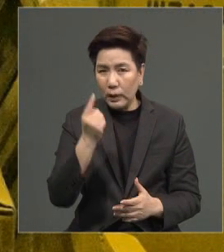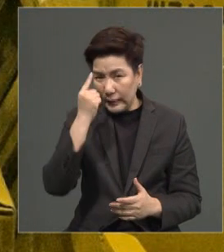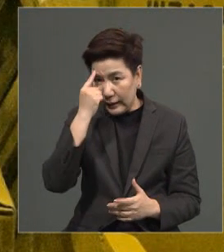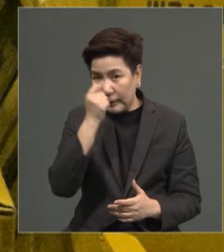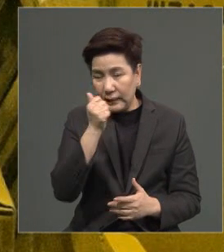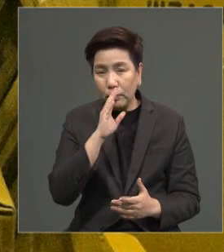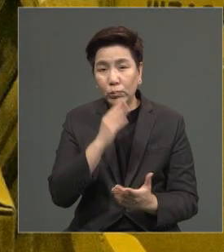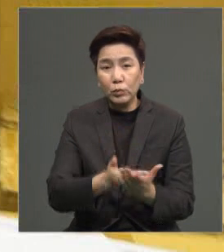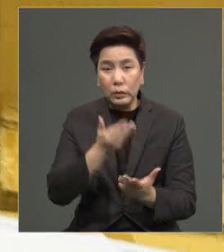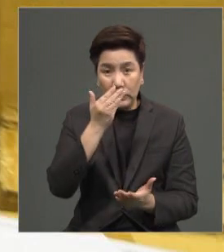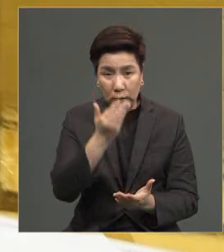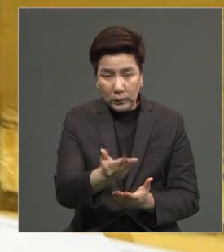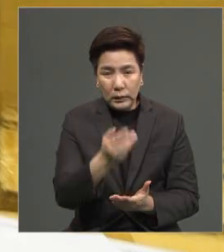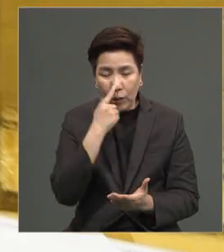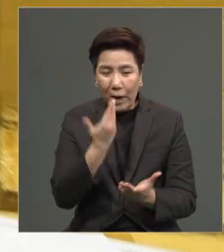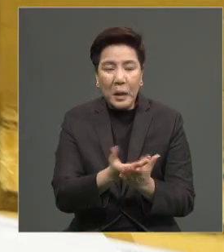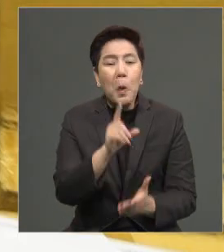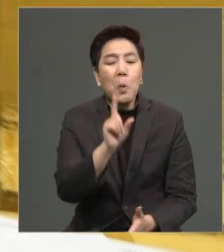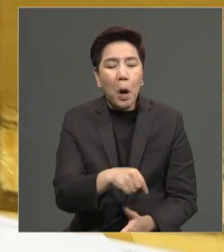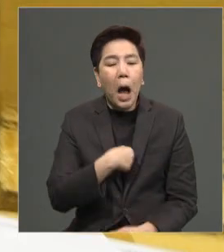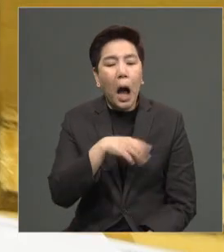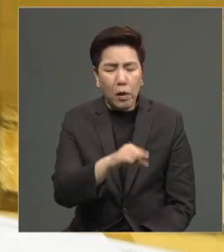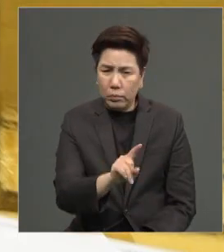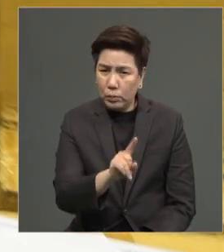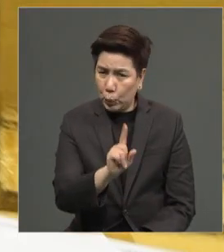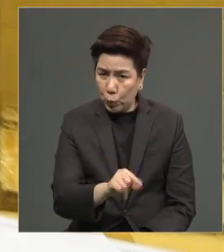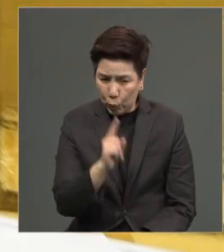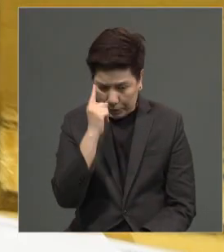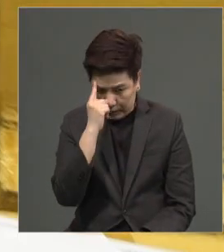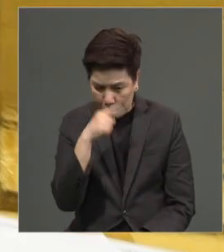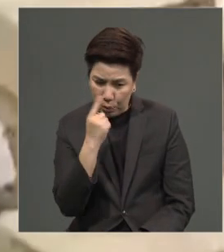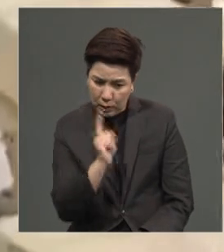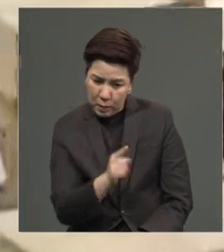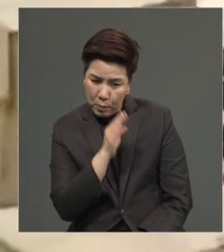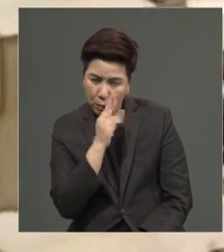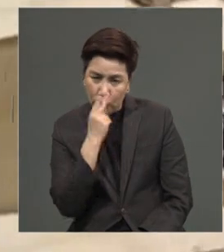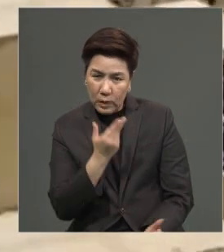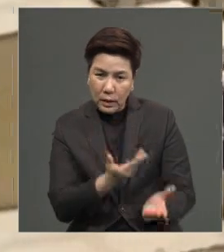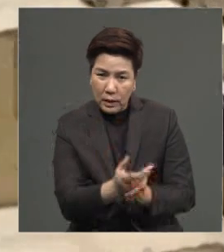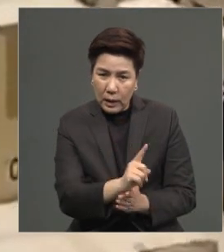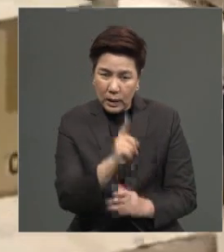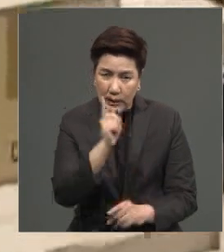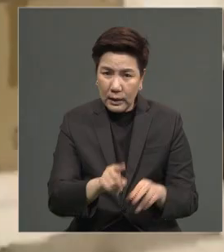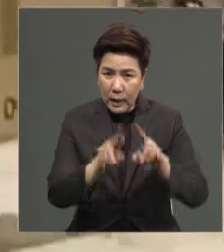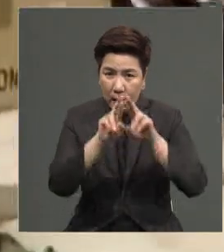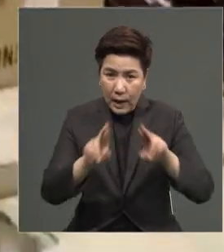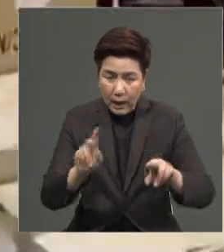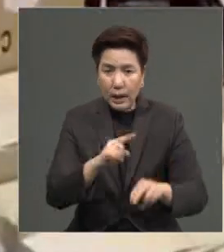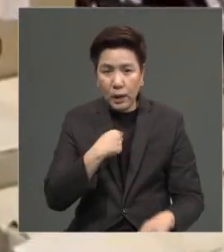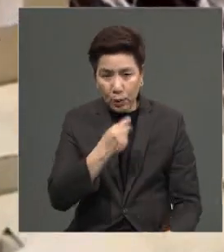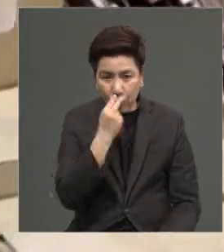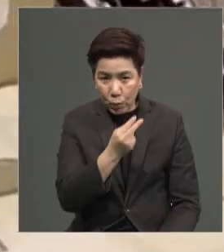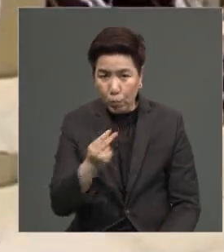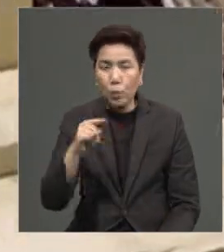ดีๆเวลาจะซื้อบางทีของถูกเนี่ยเราก็ต้องเอ๊ะไว้ก่อนเหมือนกันนะอนะเข้าไปดูนะครับว่าเอ๊ะซื้อจากแหล่งไหนร้านไหนนะฮใช่